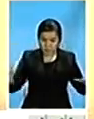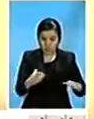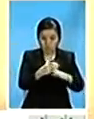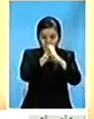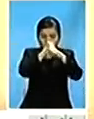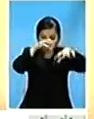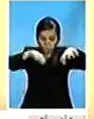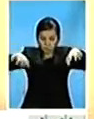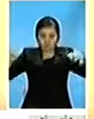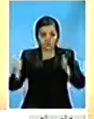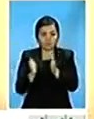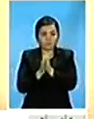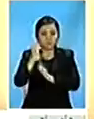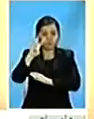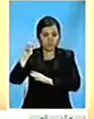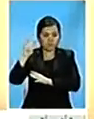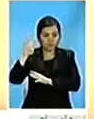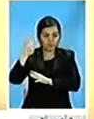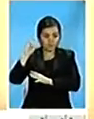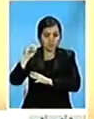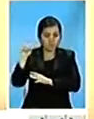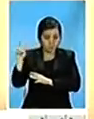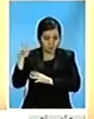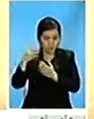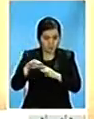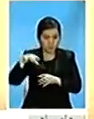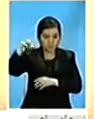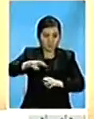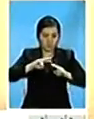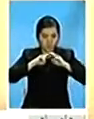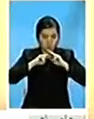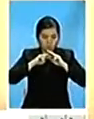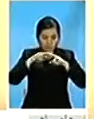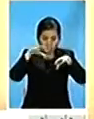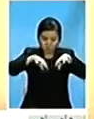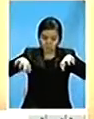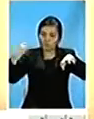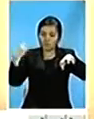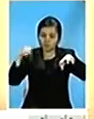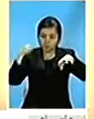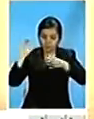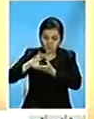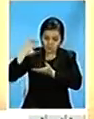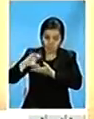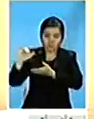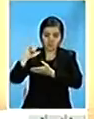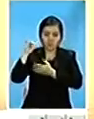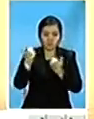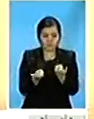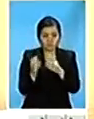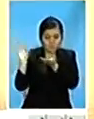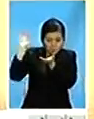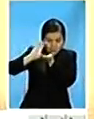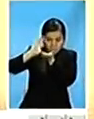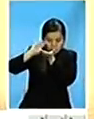านและรัฐวิสาหกิจที่ไม่ได้รับงบประมาณรวม10หน่วยงานทั้งนี้ได้ปรับลดงบประมาณลง